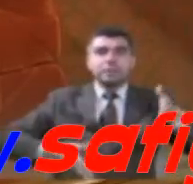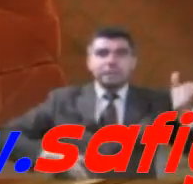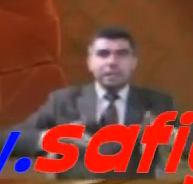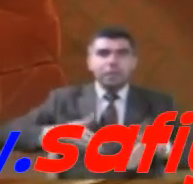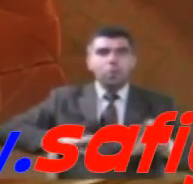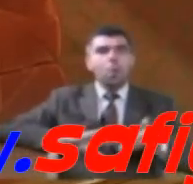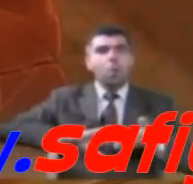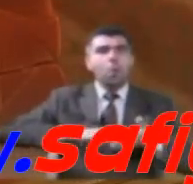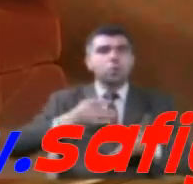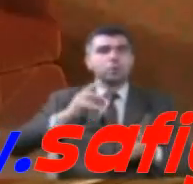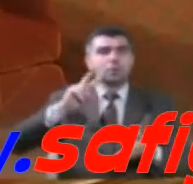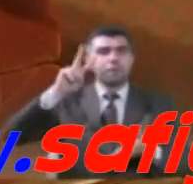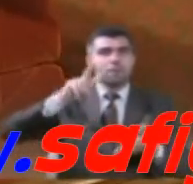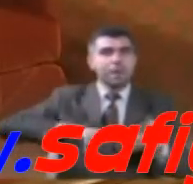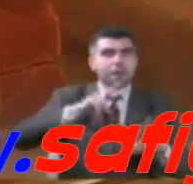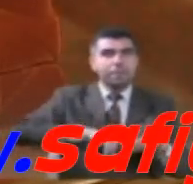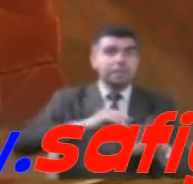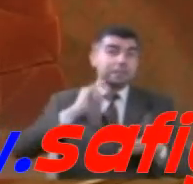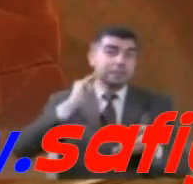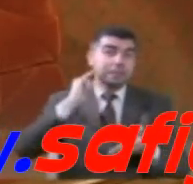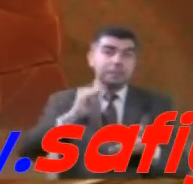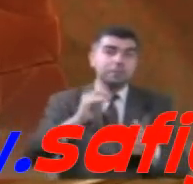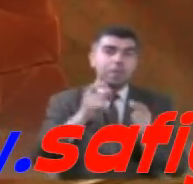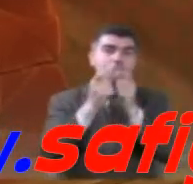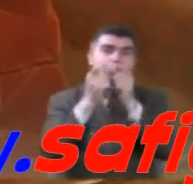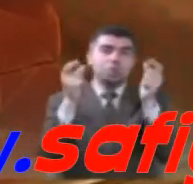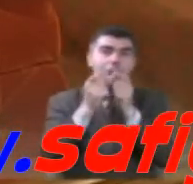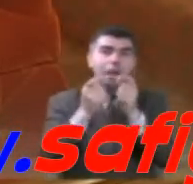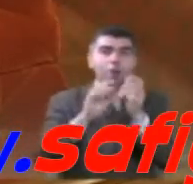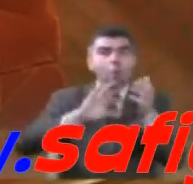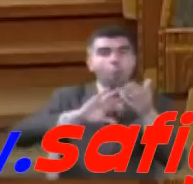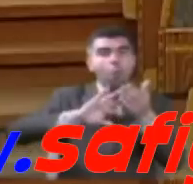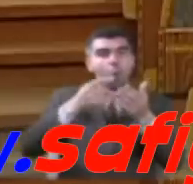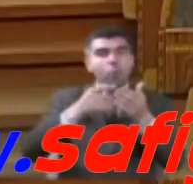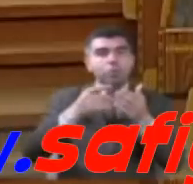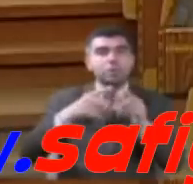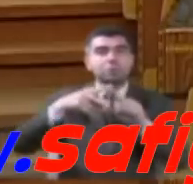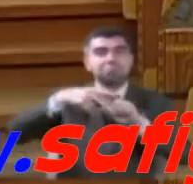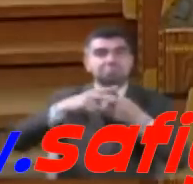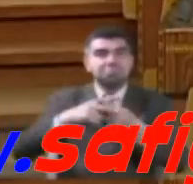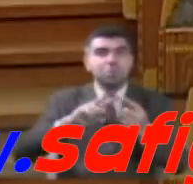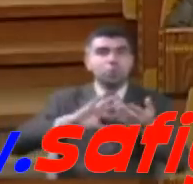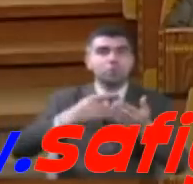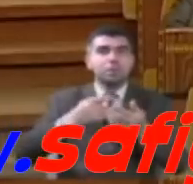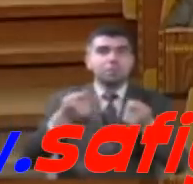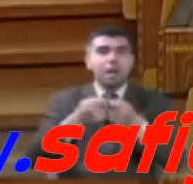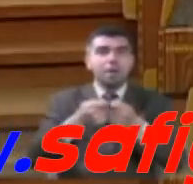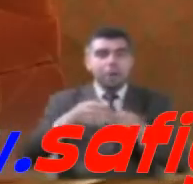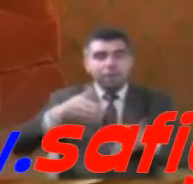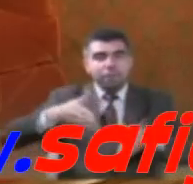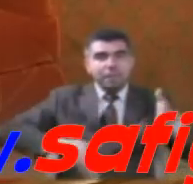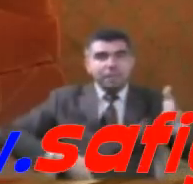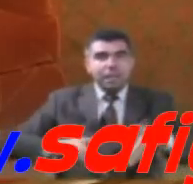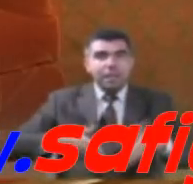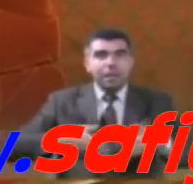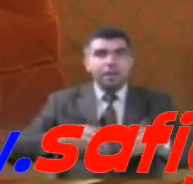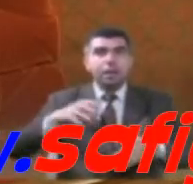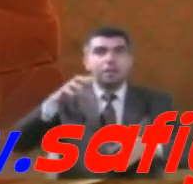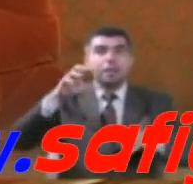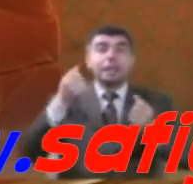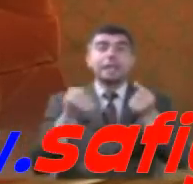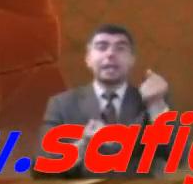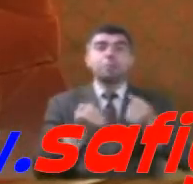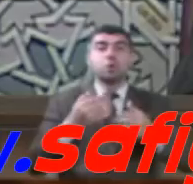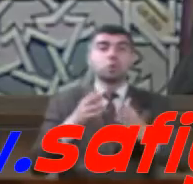كلها، خدينا قرار نلزم الشركات سواء كانت مصانع او مقاليع انهم يساهموا في الصيانه ديال الطرق التي تتلف من طرف الشاحنات.